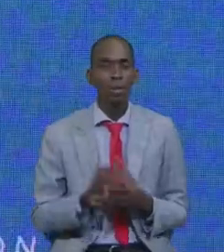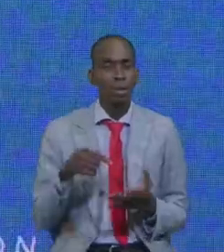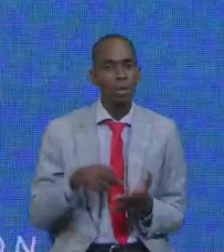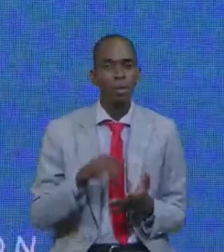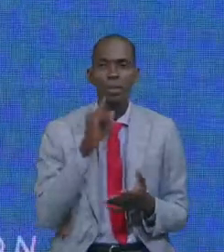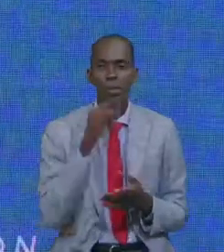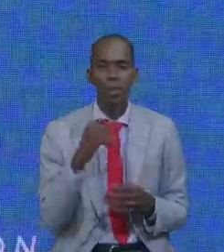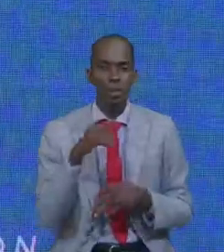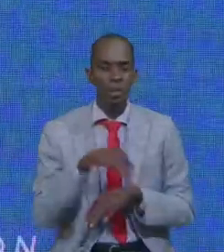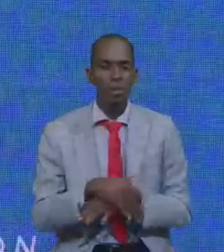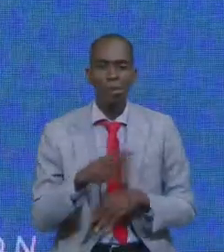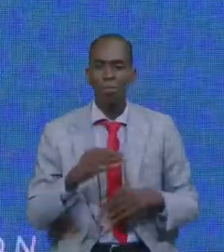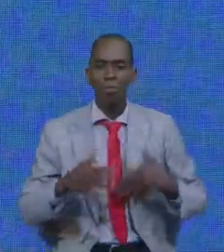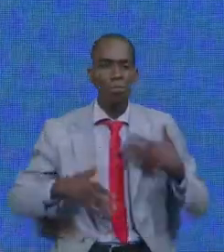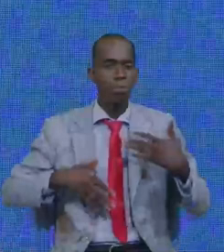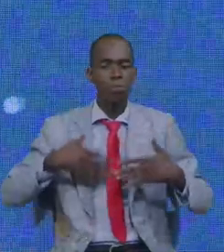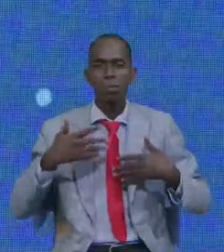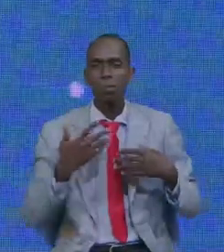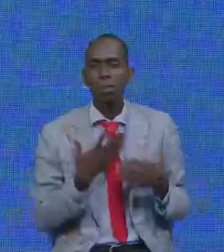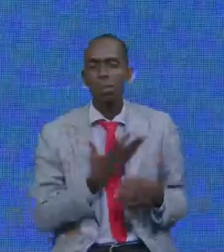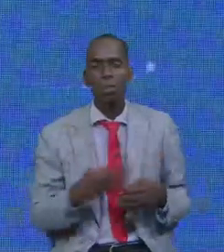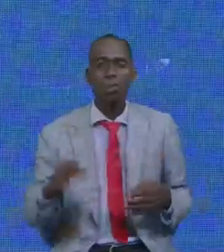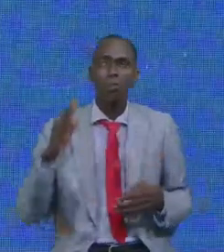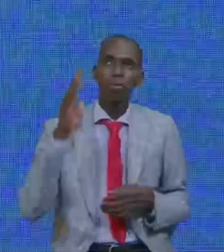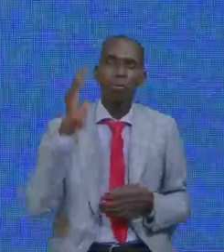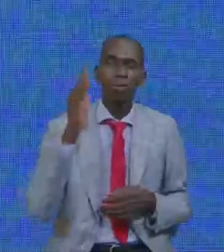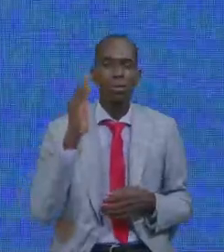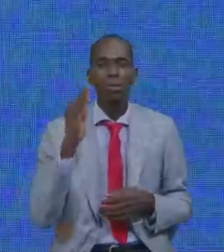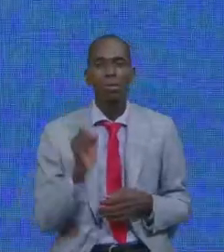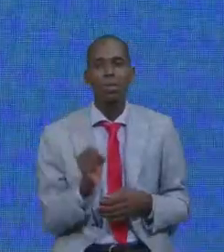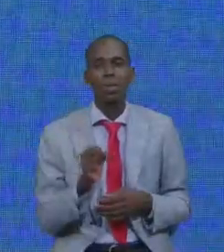C'est la nuit de célébration. Nuit de tes célébrations.